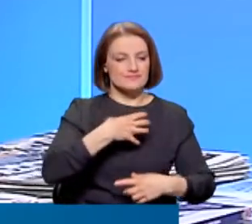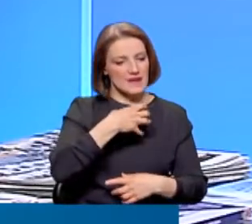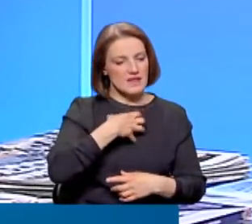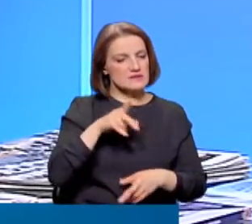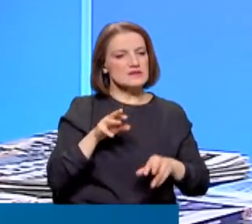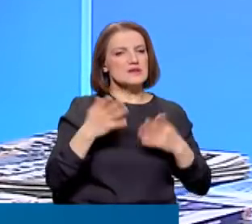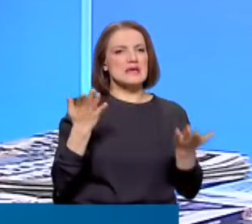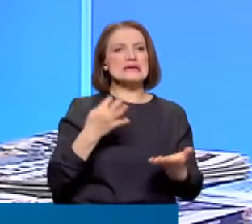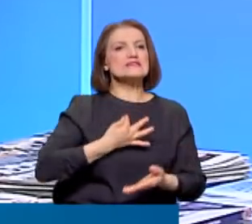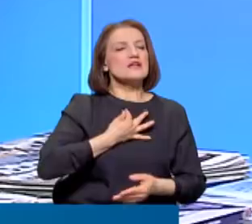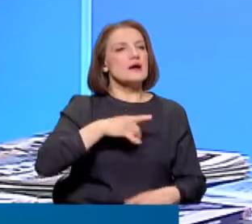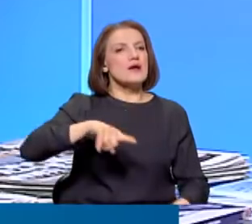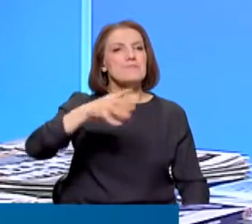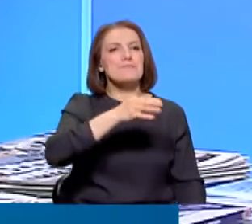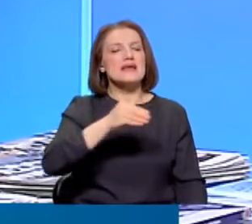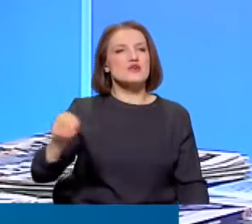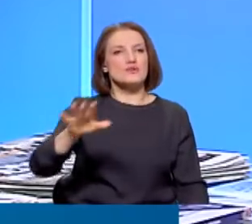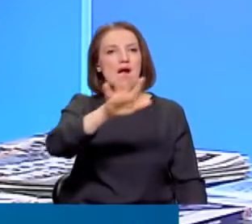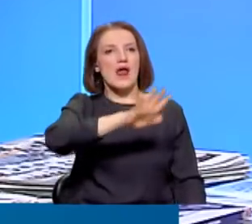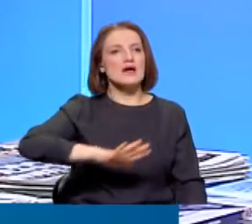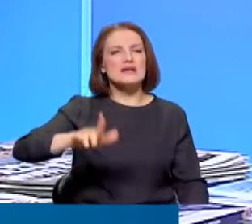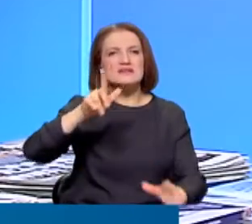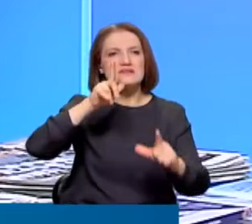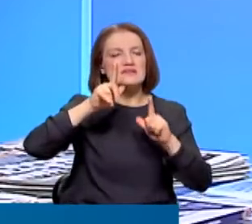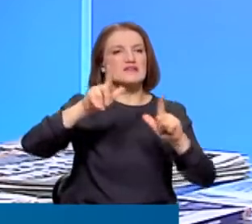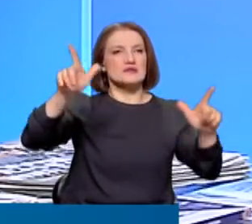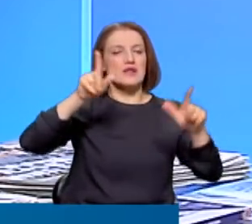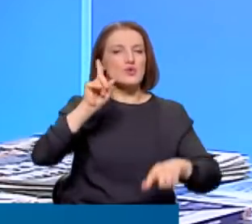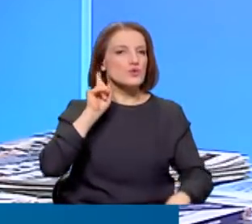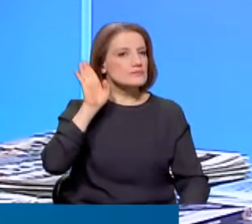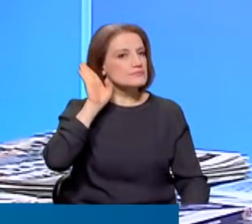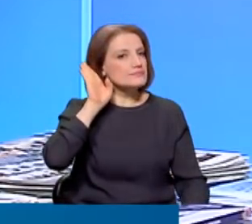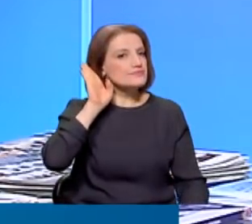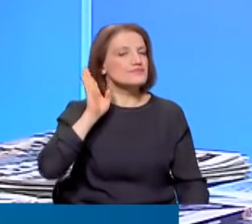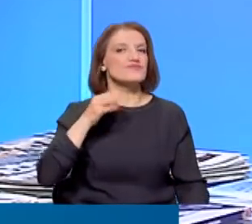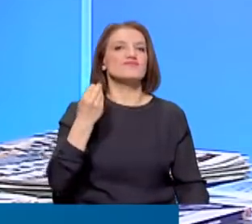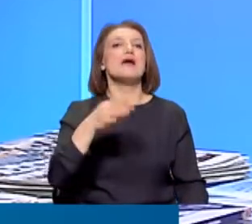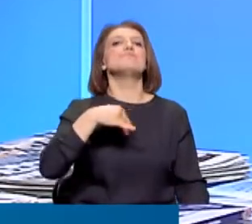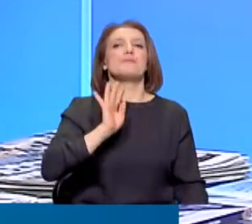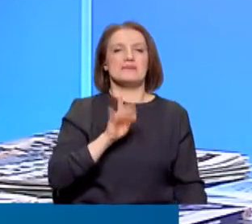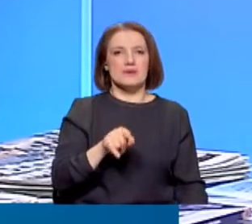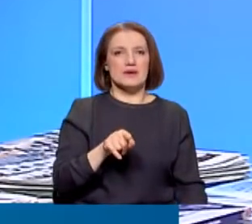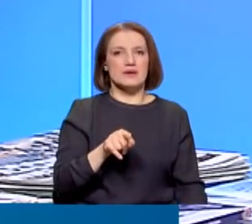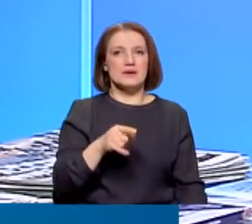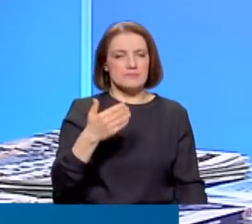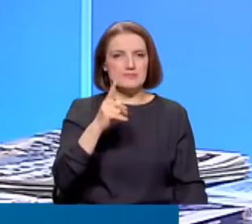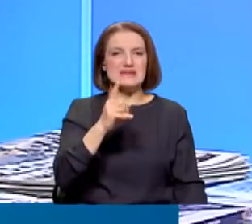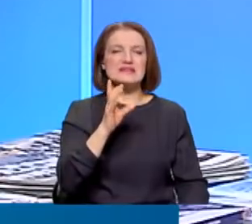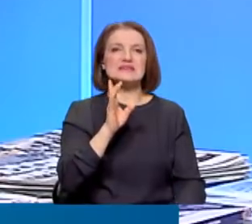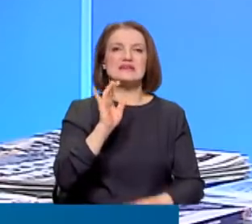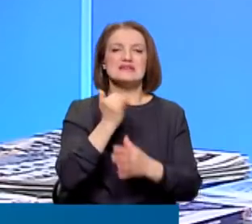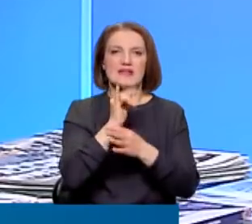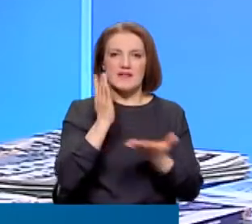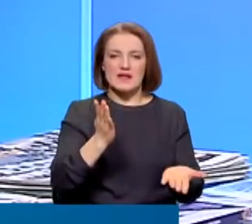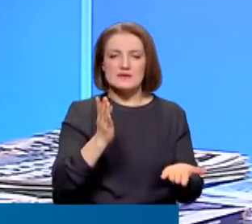kendisi gibi hisseden milyonların sesine acaba kulak vermez mi vermemeli mi Biz sanatı